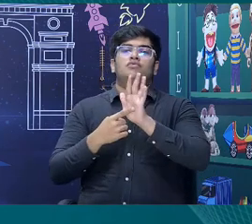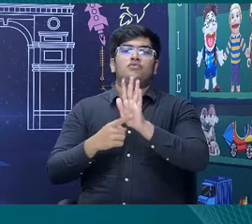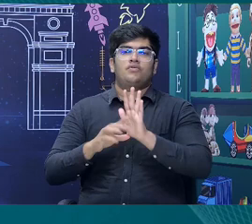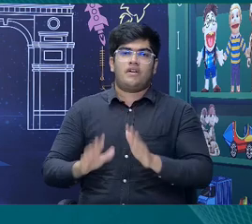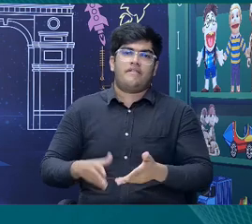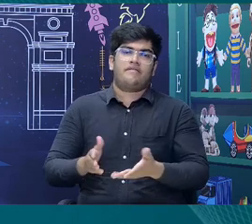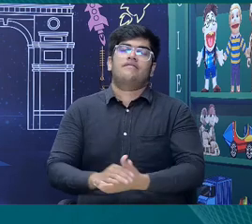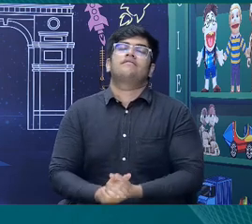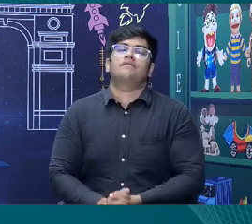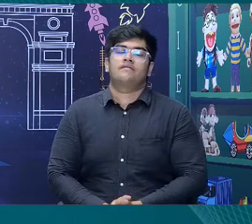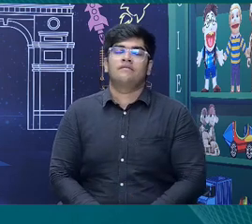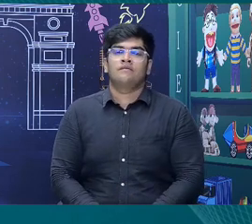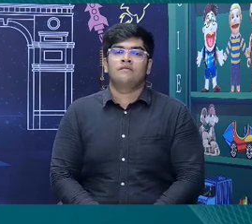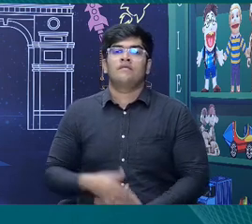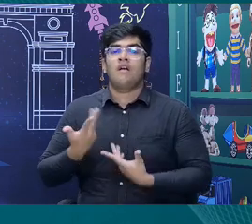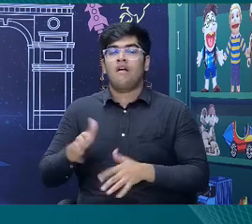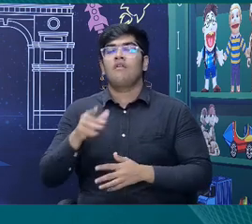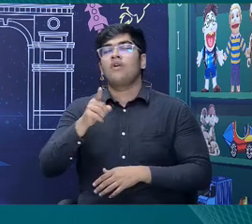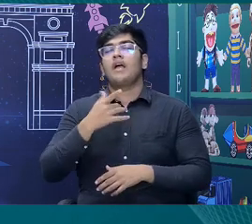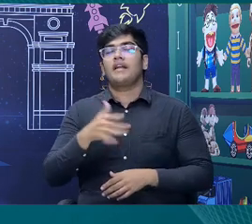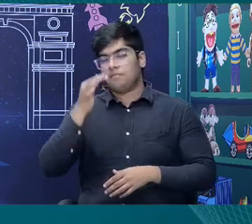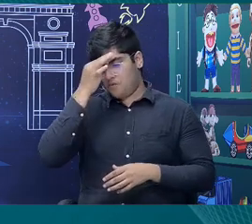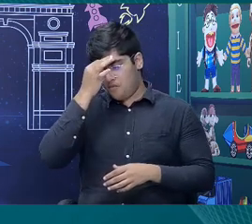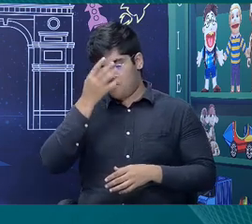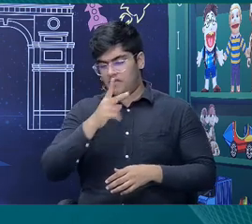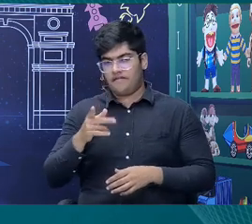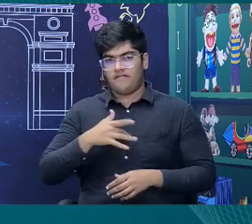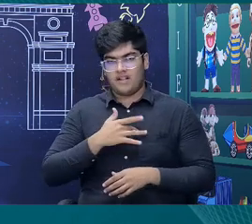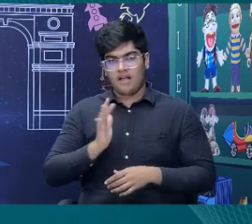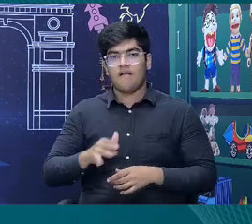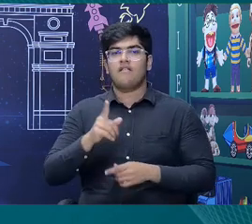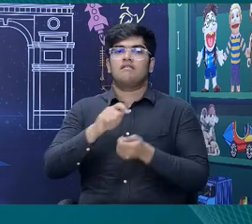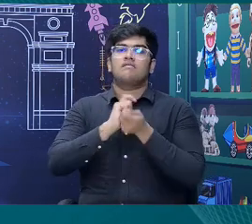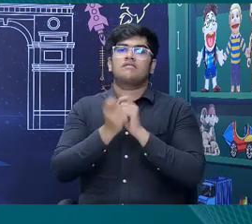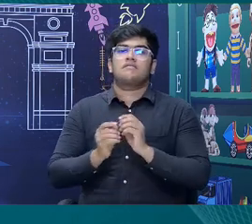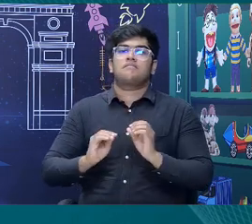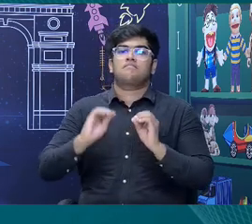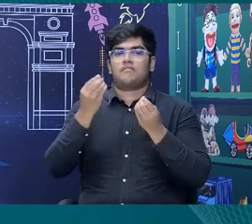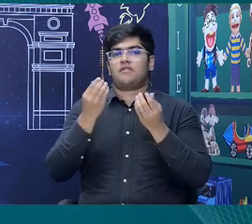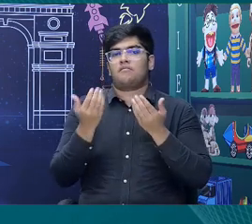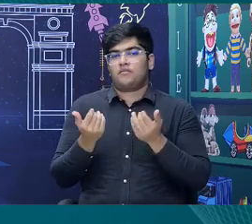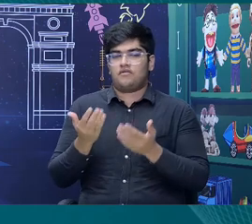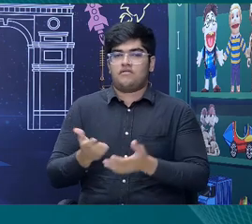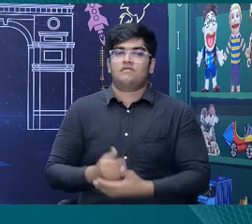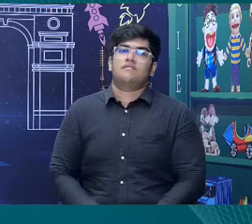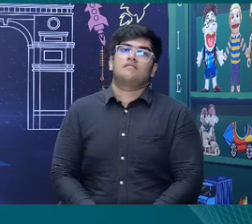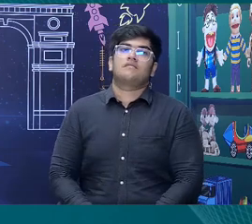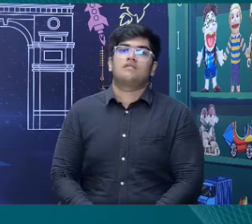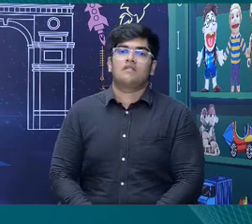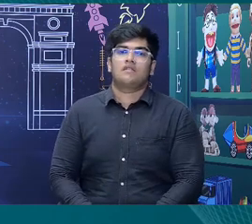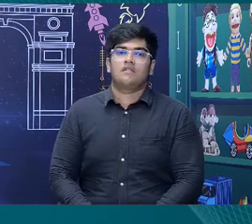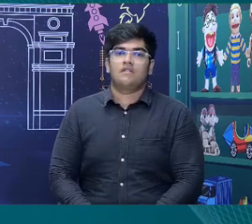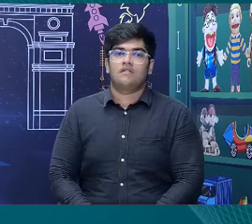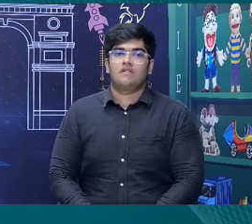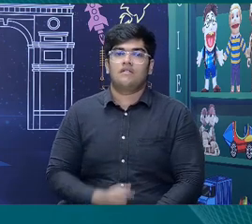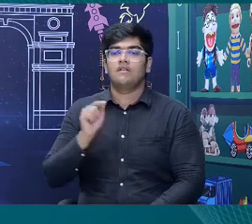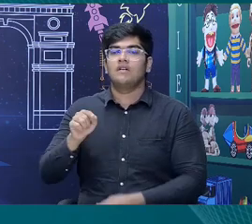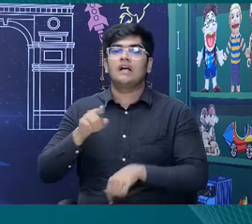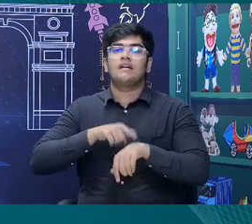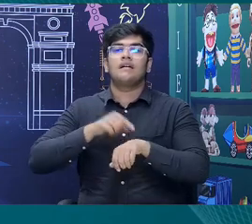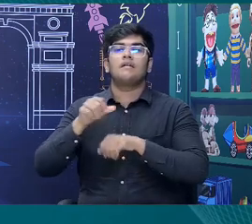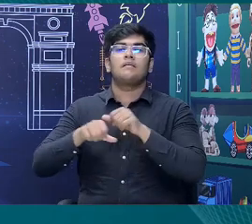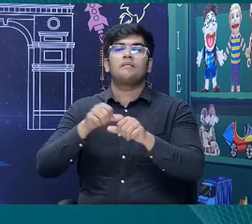इ डर को लेके आपको जहां भी प्रॉब्लम हो रही है वहां पे आपके वो लर्निंग चेंजेज हो रहे हैं इसमें ड्यूरेशन क्या है सी